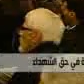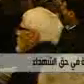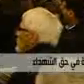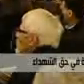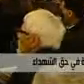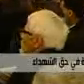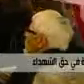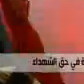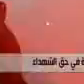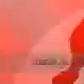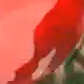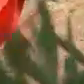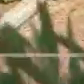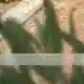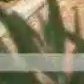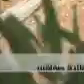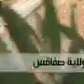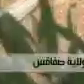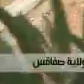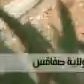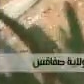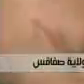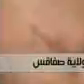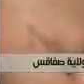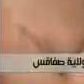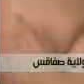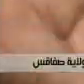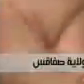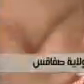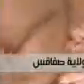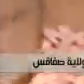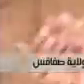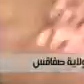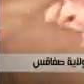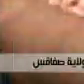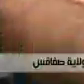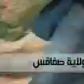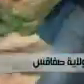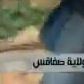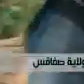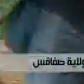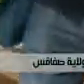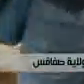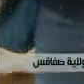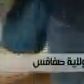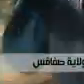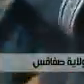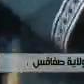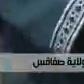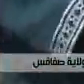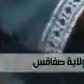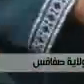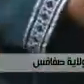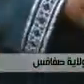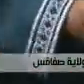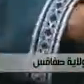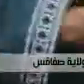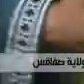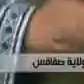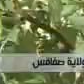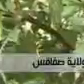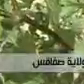حق الشهداء. بذور مستوردة تسبب خسائر فادحة لعدد من الفلاحين في ولاية صفاقس ولجوء